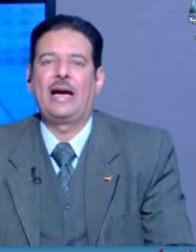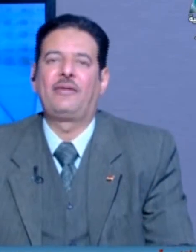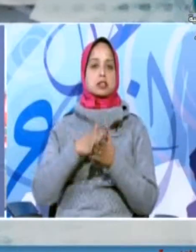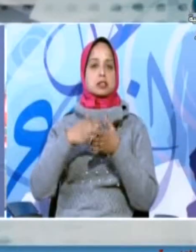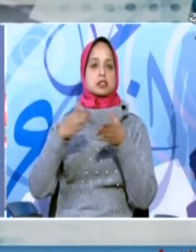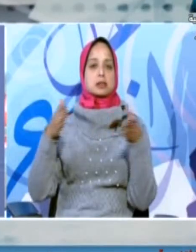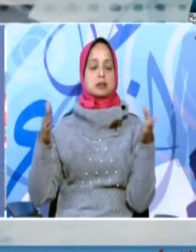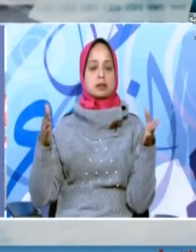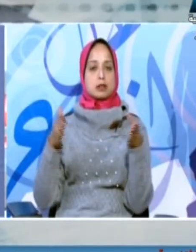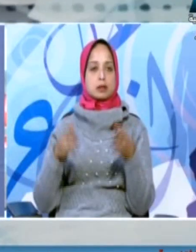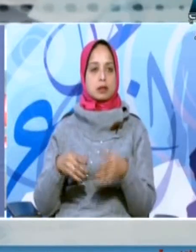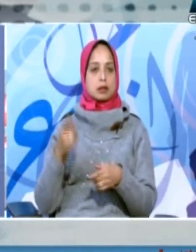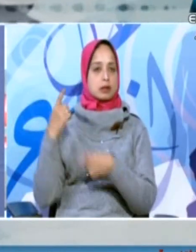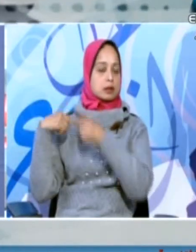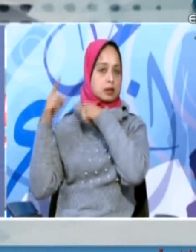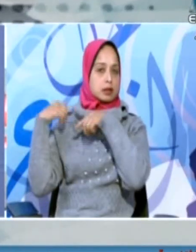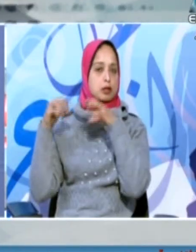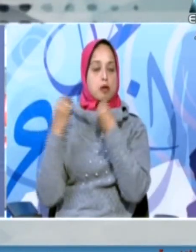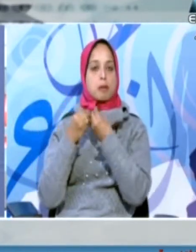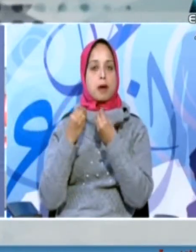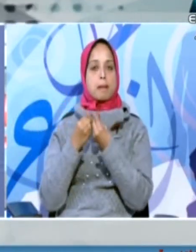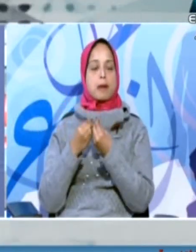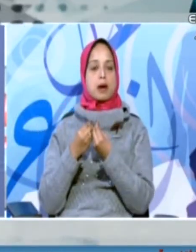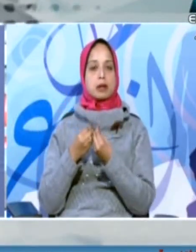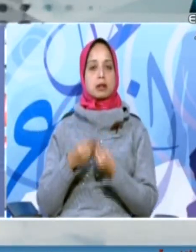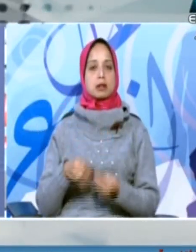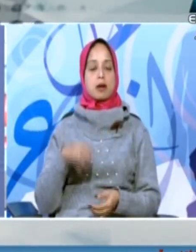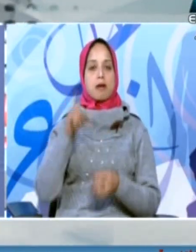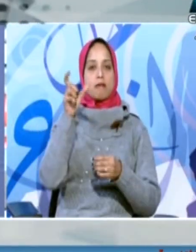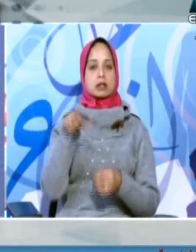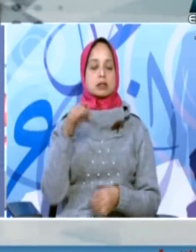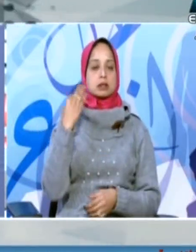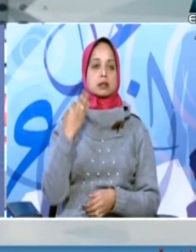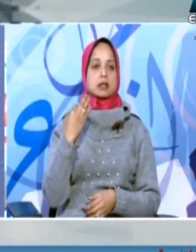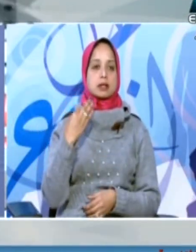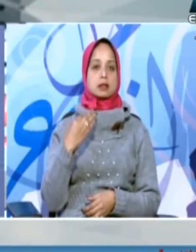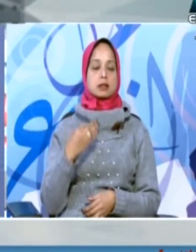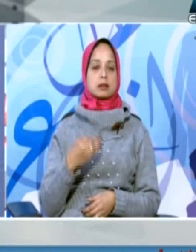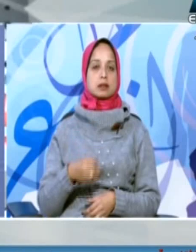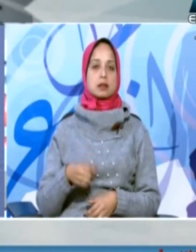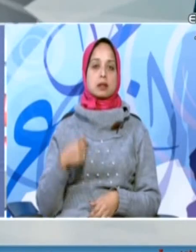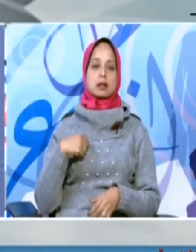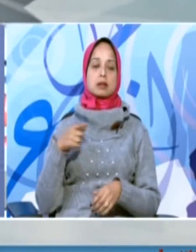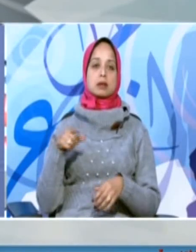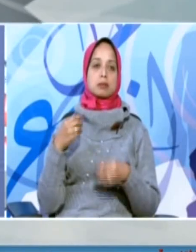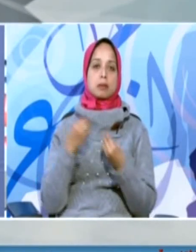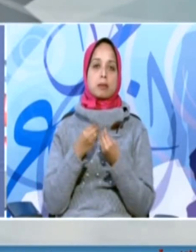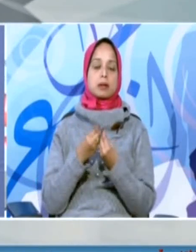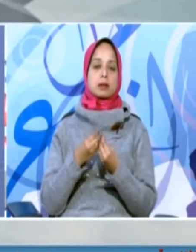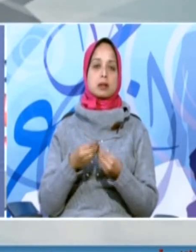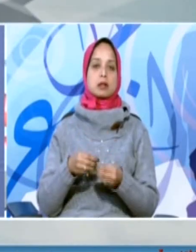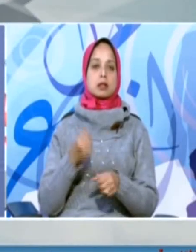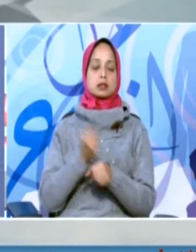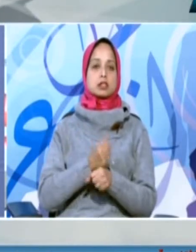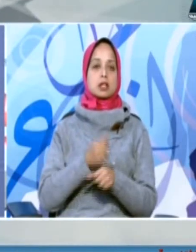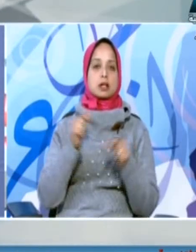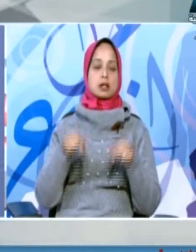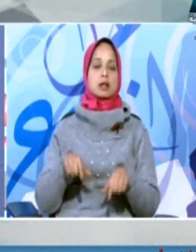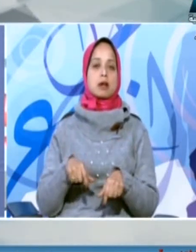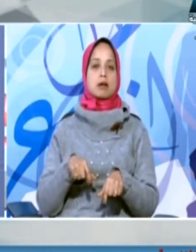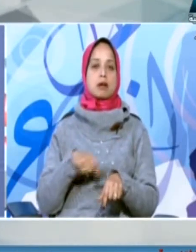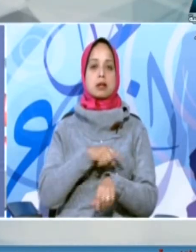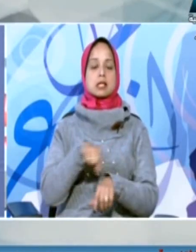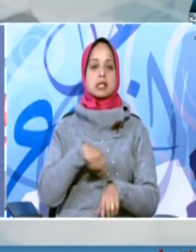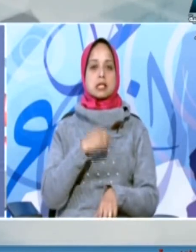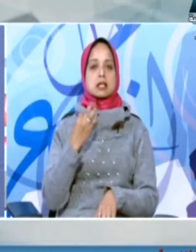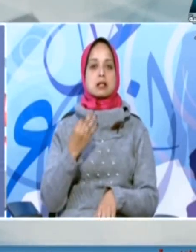لك مراجعة على الفصل الثالث. احتمال إن شاء الله الأستاذ محمود يشتغل، أنا معاكي ساعتين كاملين. أستاذ محمود لو اشتغل الحلقة الثالثة إن شاء الله